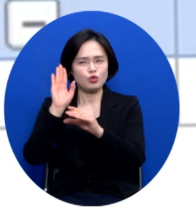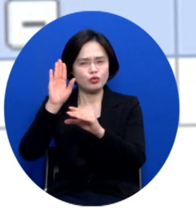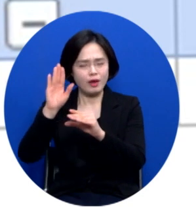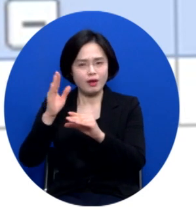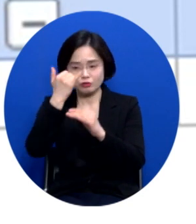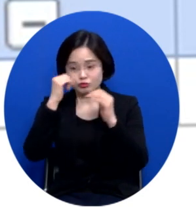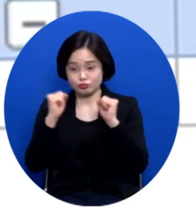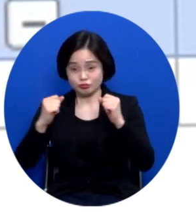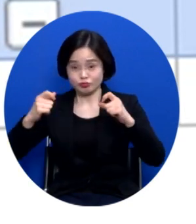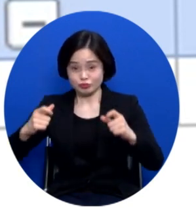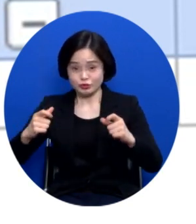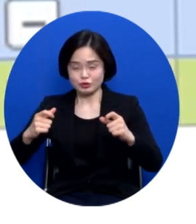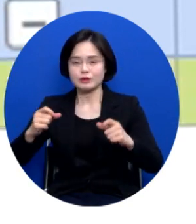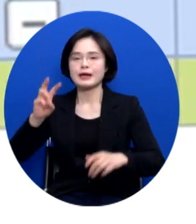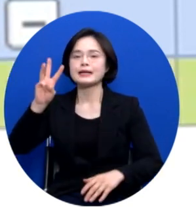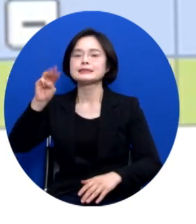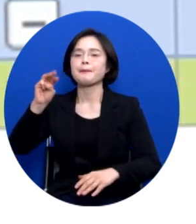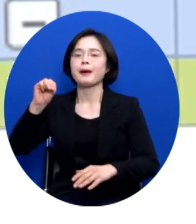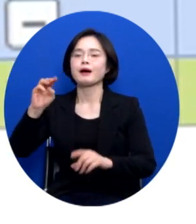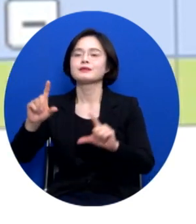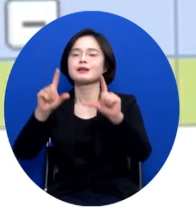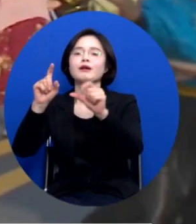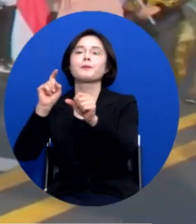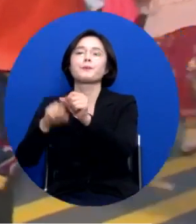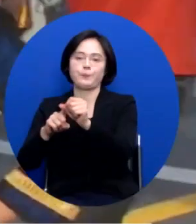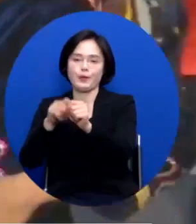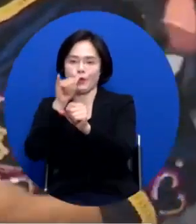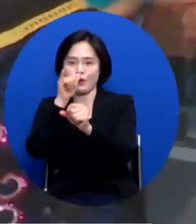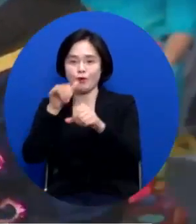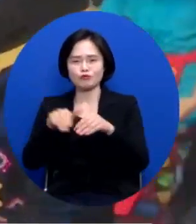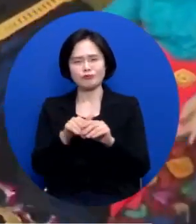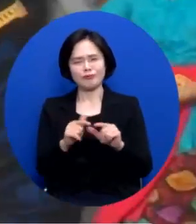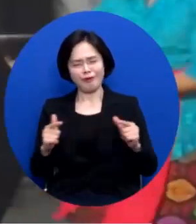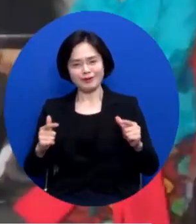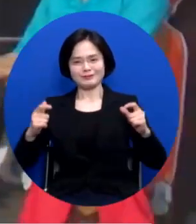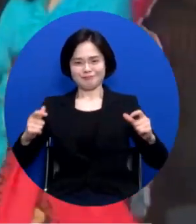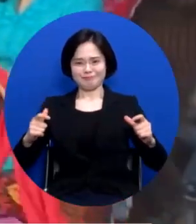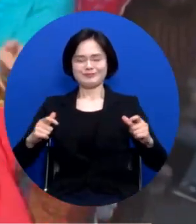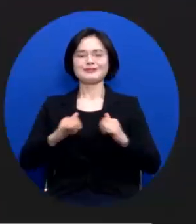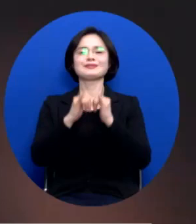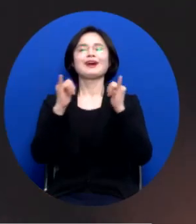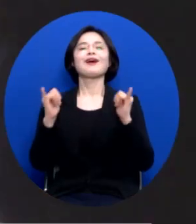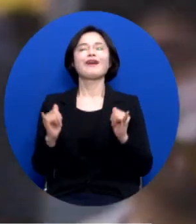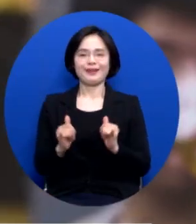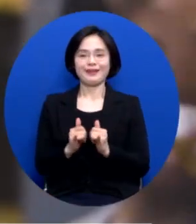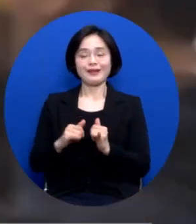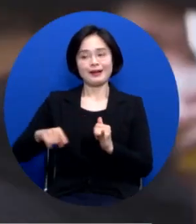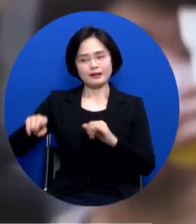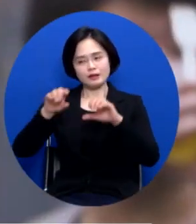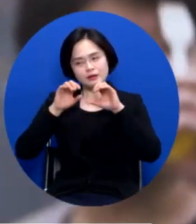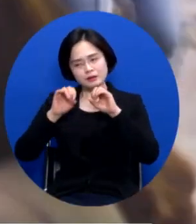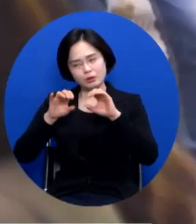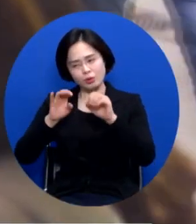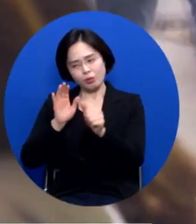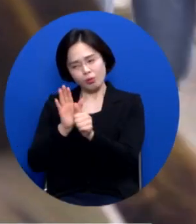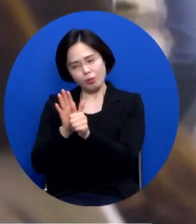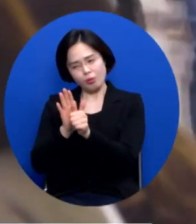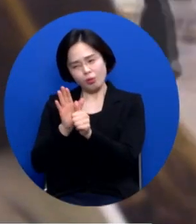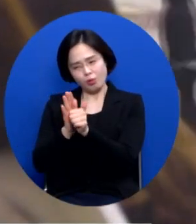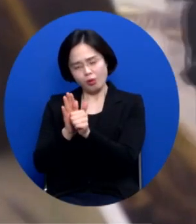3만 명을 목표로 하는 등 본격적인 다문화 사회 속에서 이들을 향한 적극적인 선교 대책이 요구되고